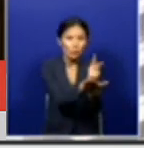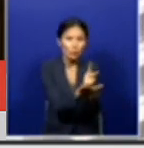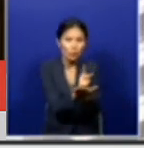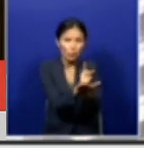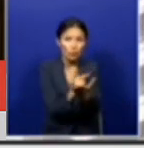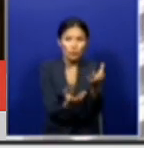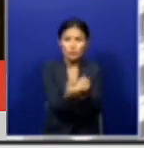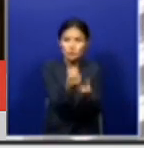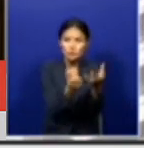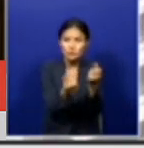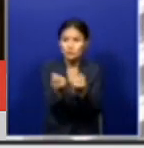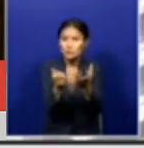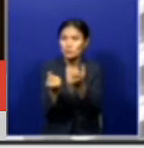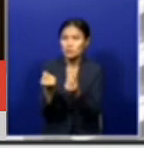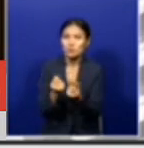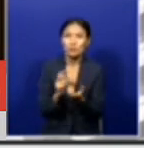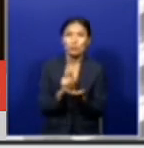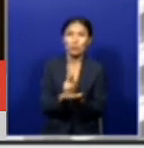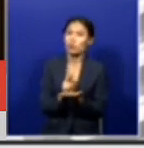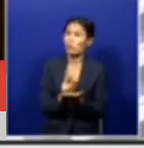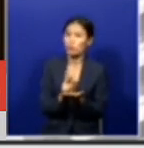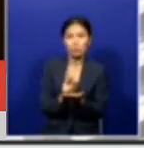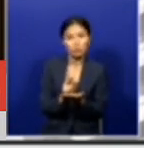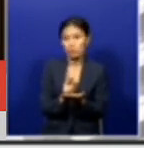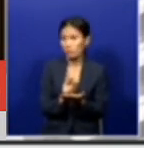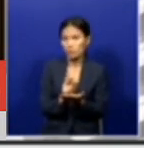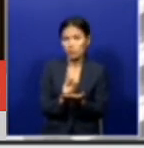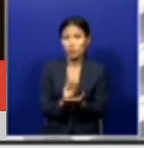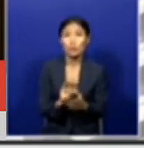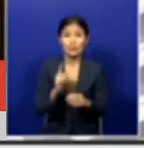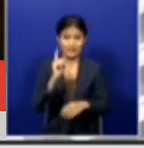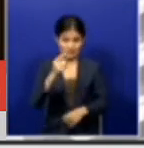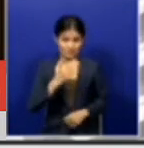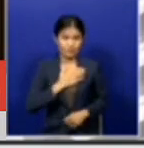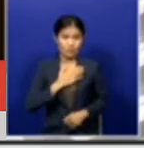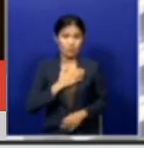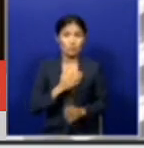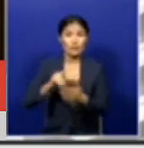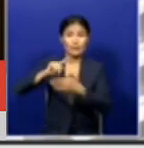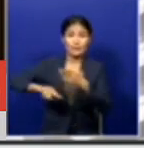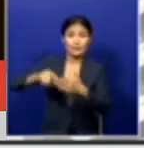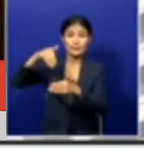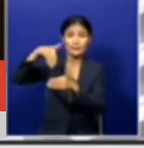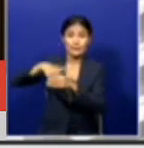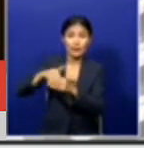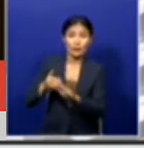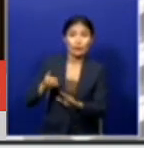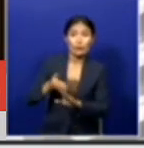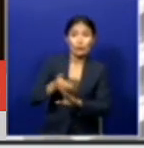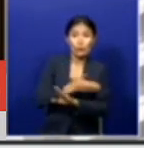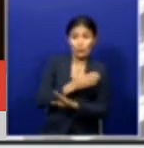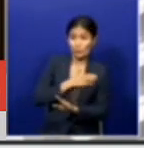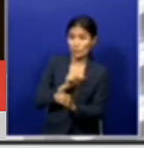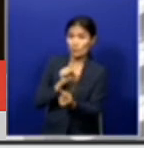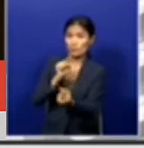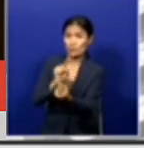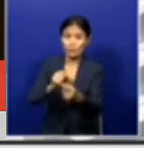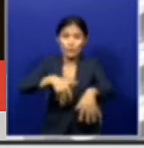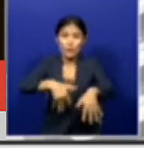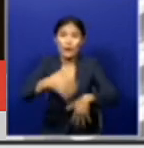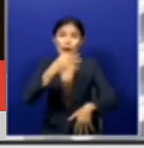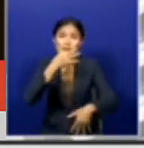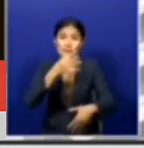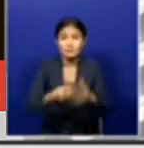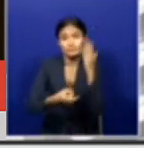งค์หาเสียงเลือกตั้งที่ผ่านมากระผมได้ไปพบกับเกษตรกรผู้ปลูกยางพารา